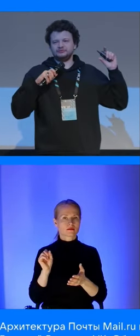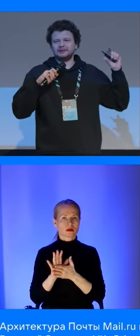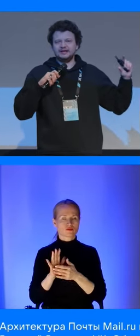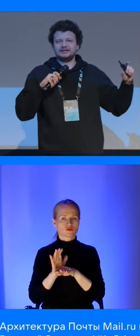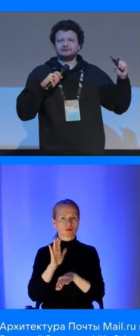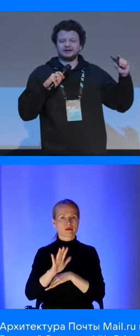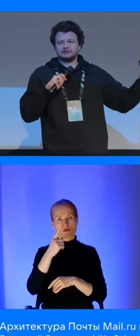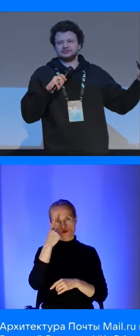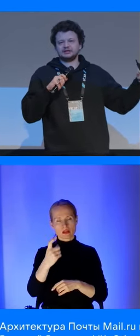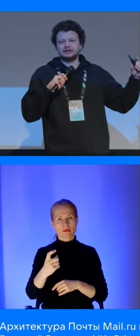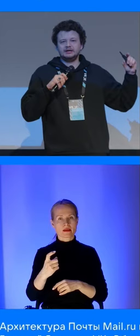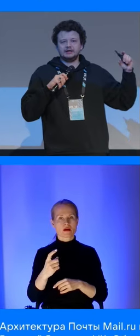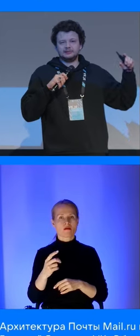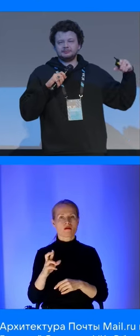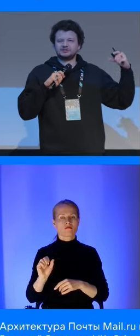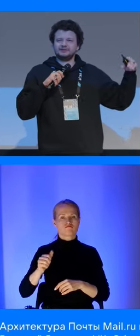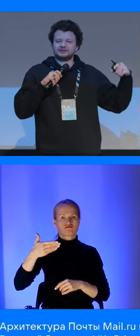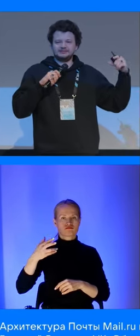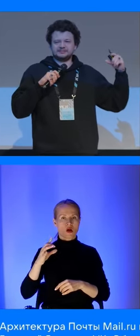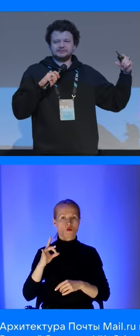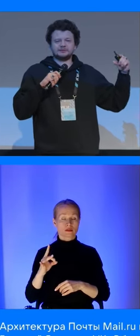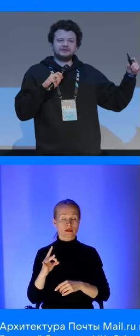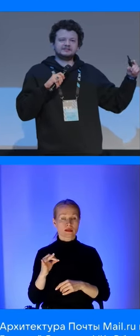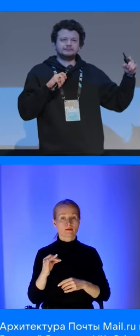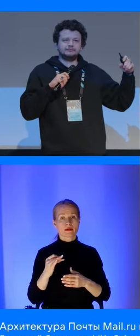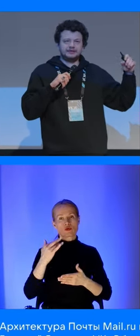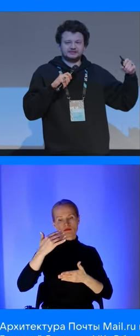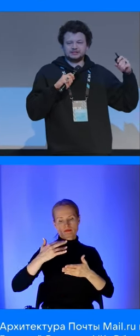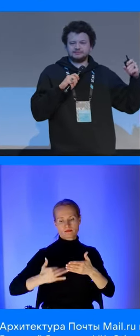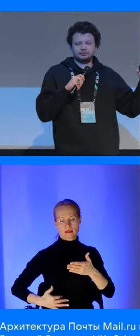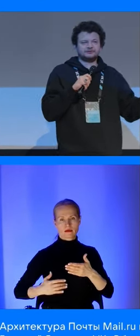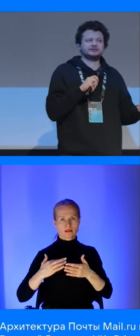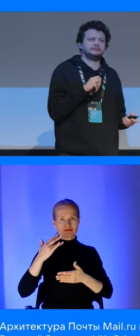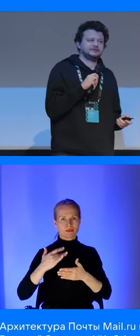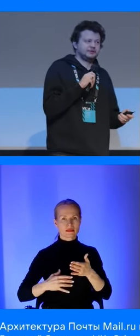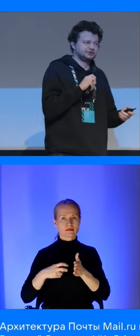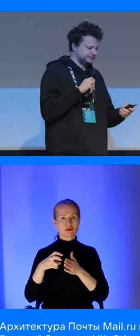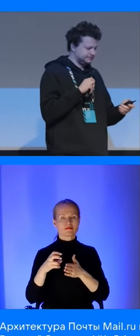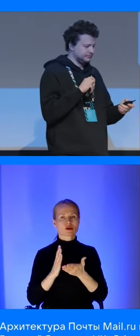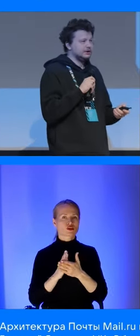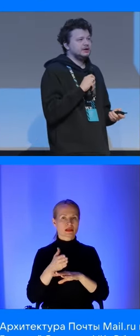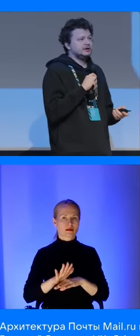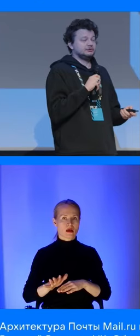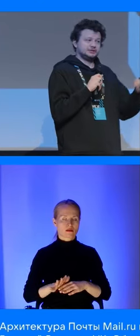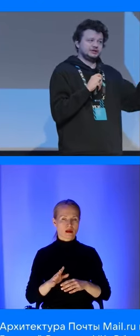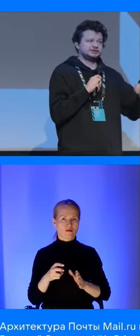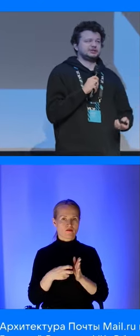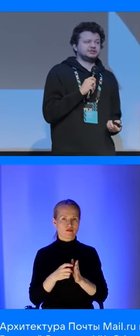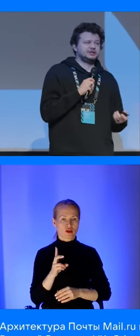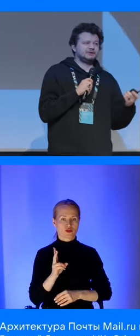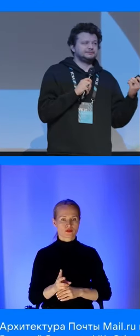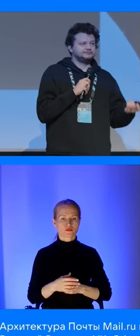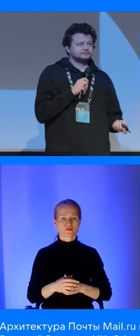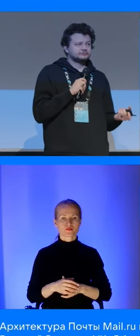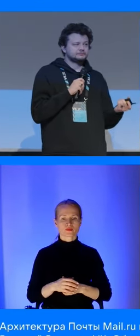WebSocket уведомление в браузер, и мы можем перерисовать список писем без даже похода в какие-то дополнительные API-шки. Вот на это тратится